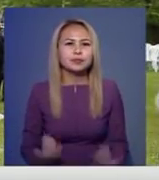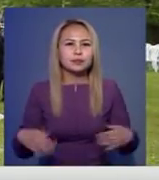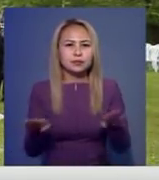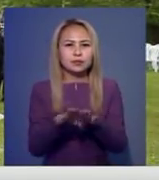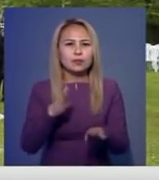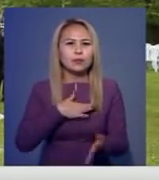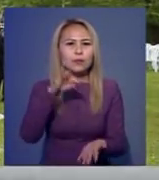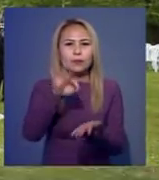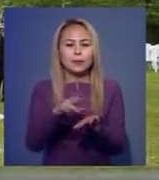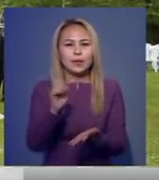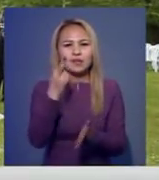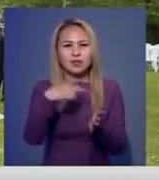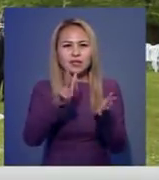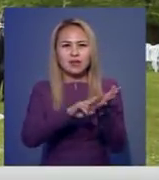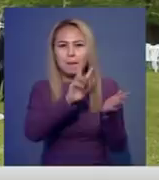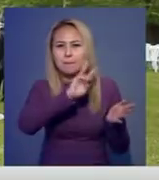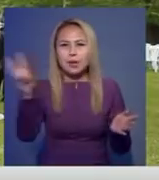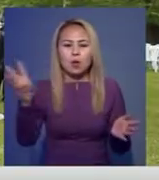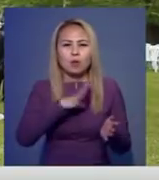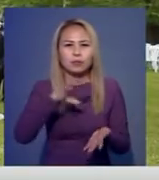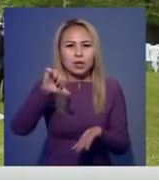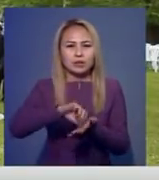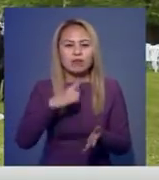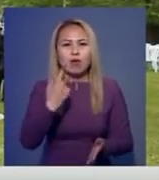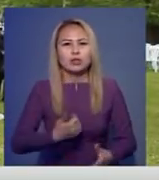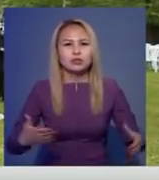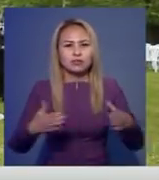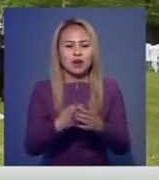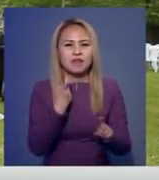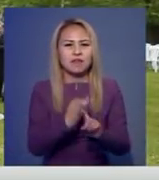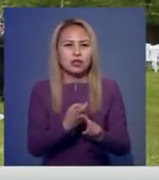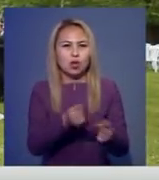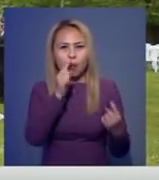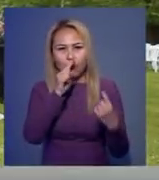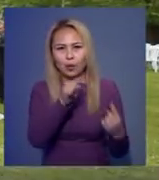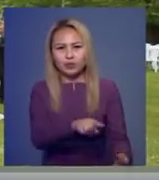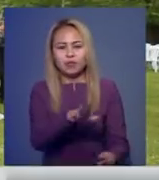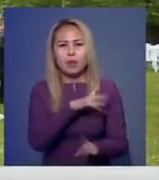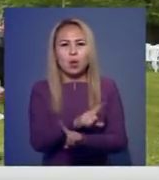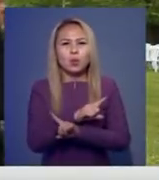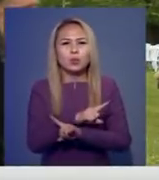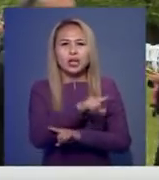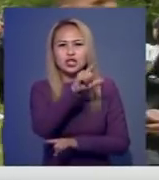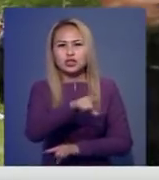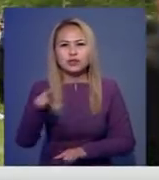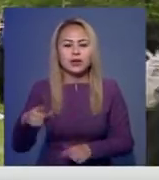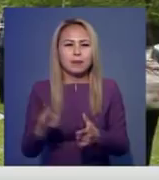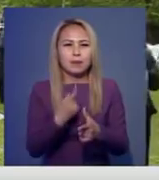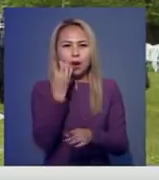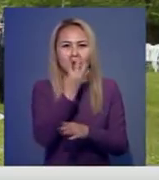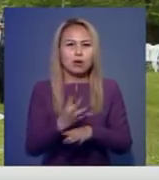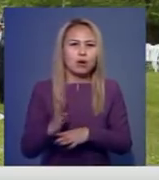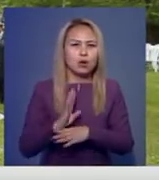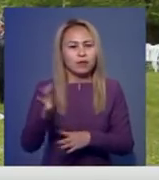негізгі мақсаты 27 миллион кеңес әскерімен халқы фашизммен күресте қаза тапқанын Біріккен корольдік